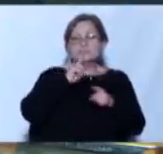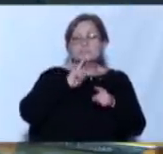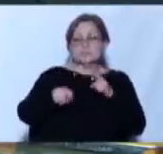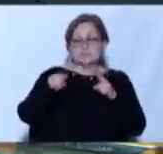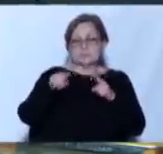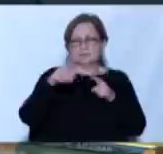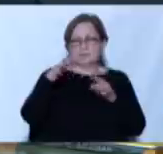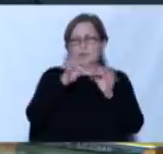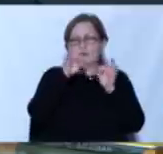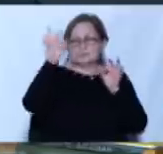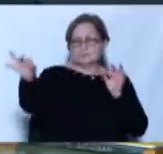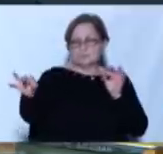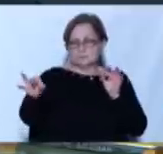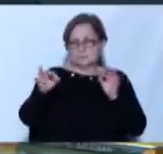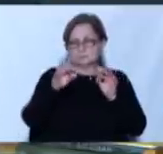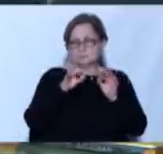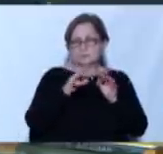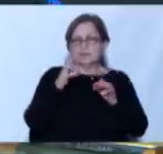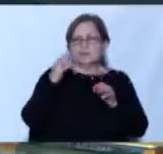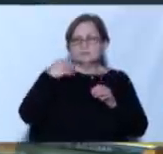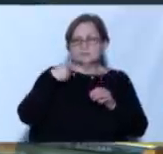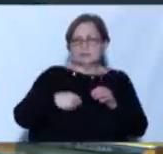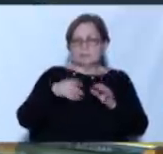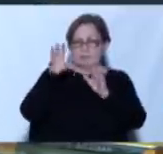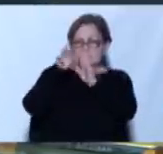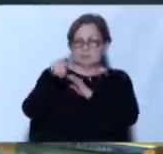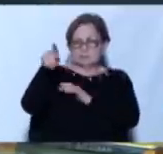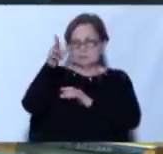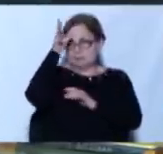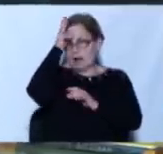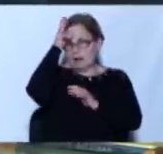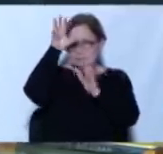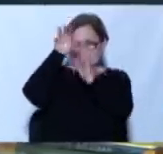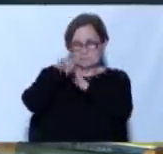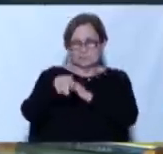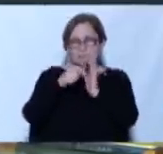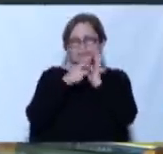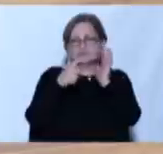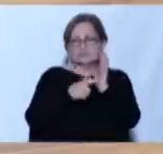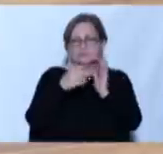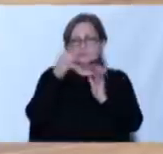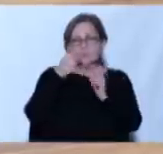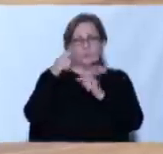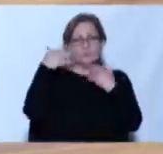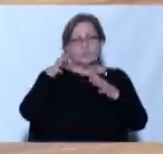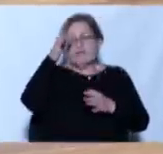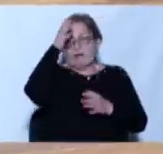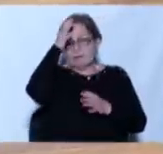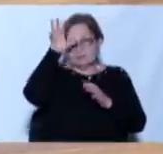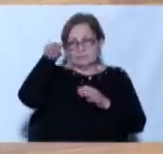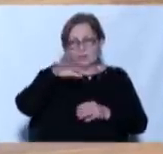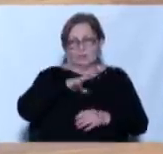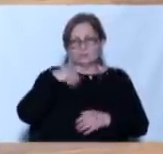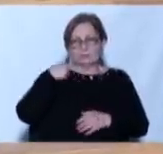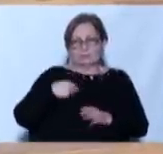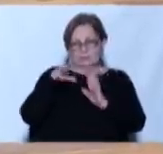გაზომეს. Და საფრანგეთის აკადემიაში წარადგინეს, ამ დროს უკვე საფრანგეთის აკადემია დაარსდა მეჩვენდეთ საუკუნეში. Ჩო